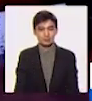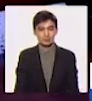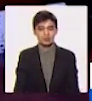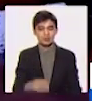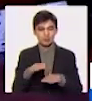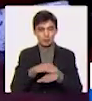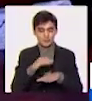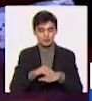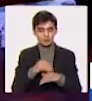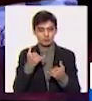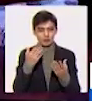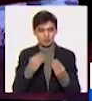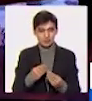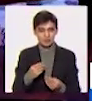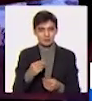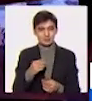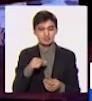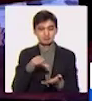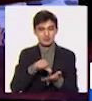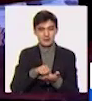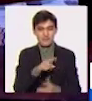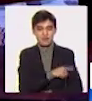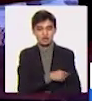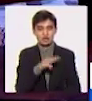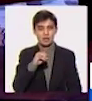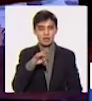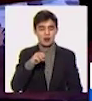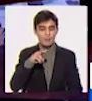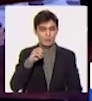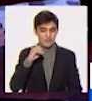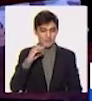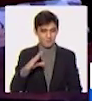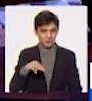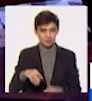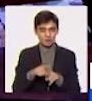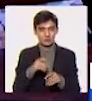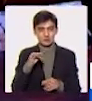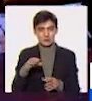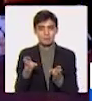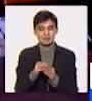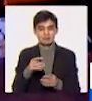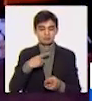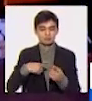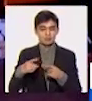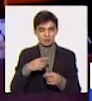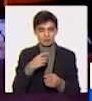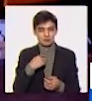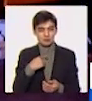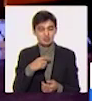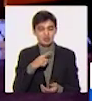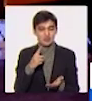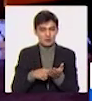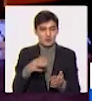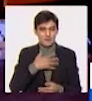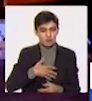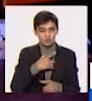Кешарык, здравствуйте. Сегодня с нами в студии врач-терапевт Бибисара Калиева. И сегодня вместе с ней мы постараемся ответить на волнующие